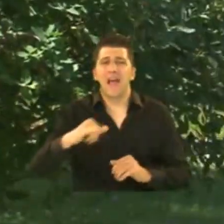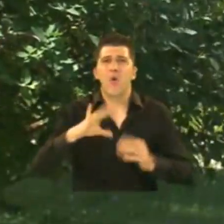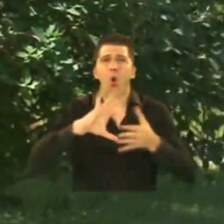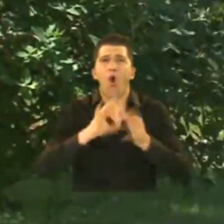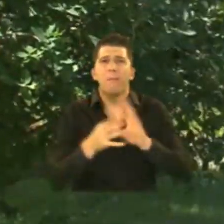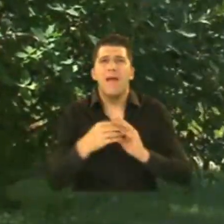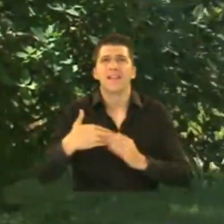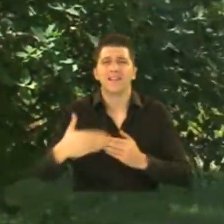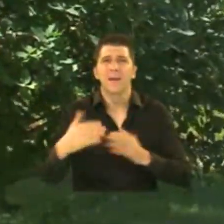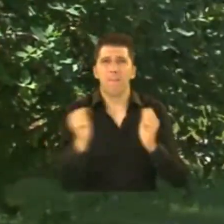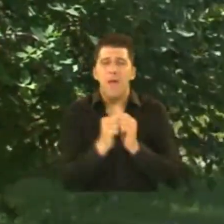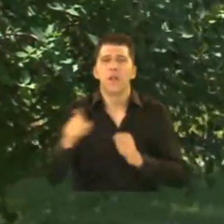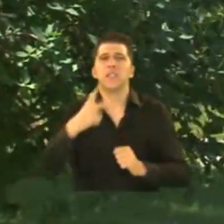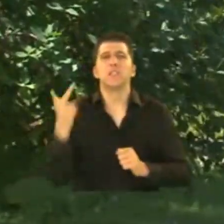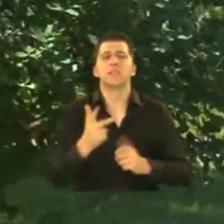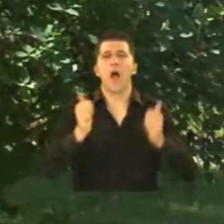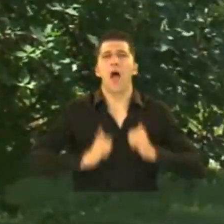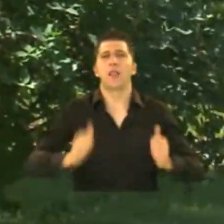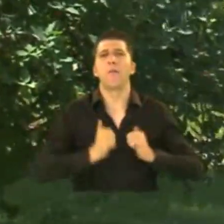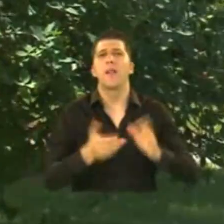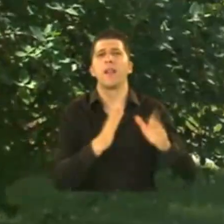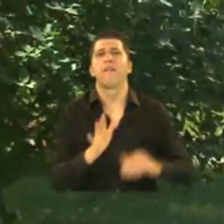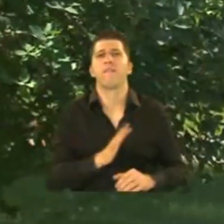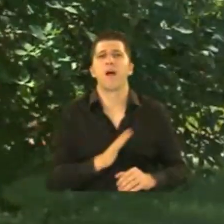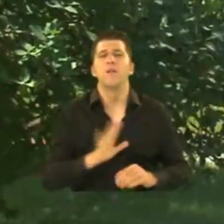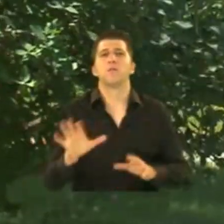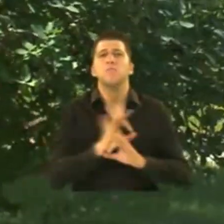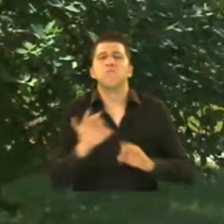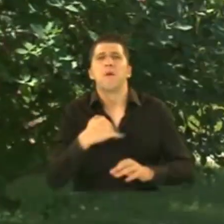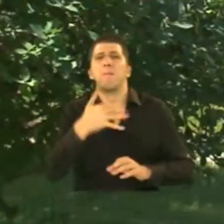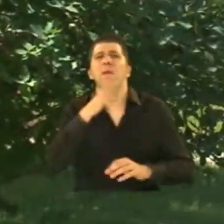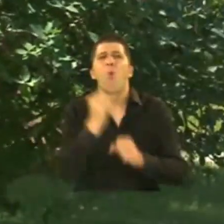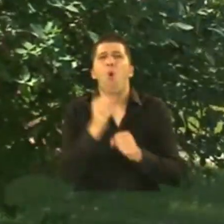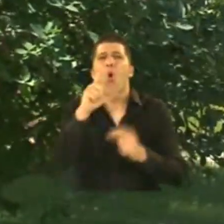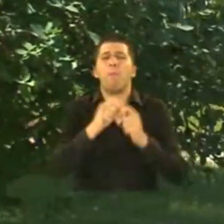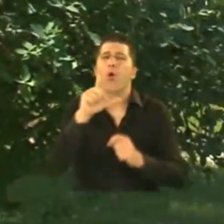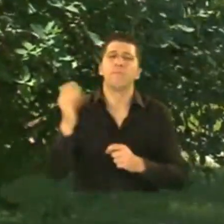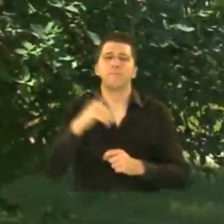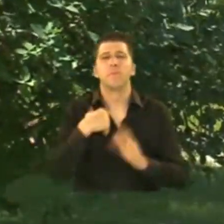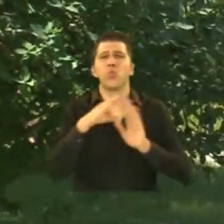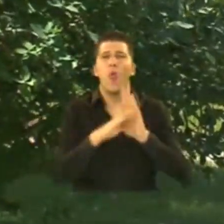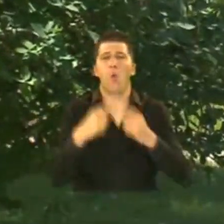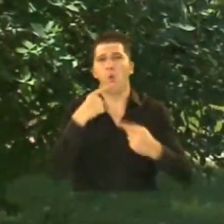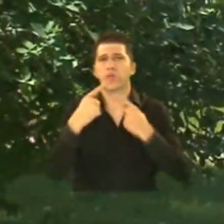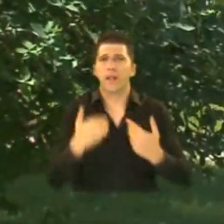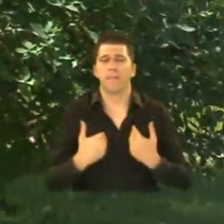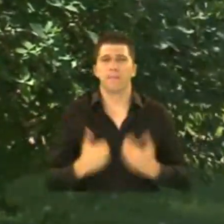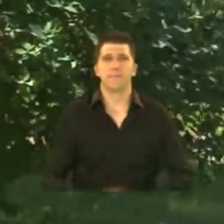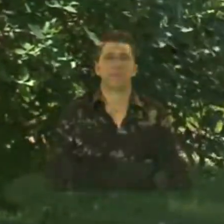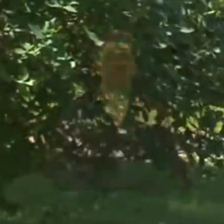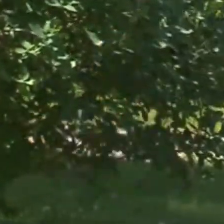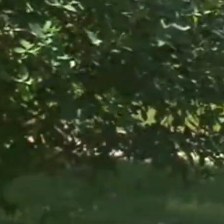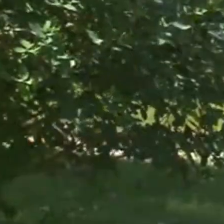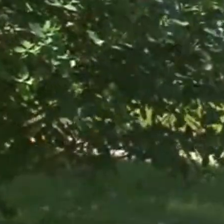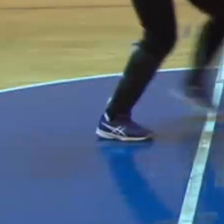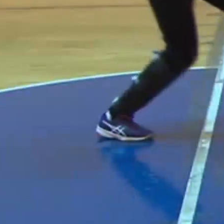mevcut. Yaklaşan olimpiyatlarla birlikte onlar hızla hazırlanırken pek de bilmediğimiz golbolu gelin